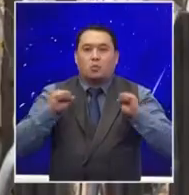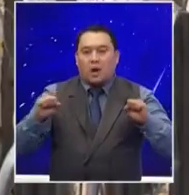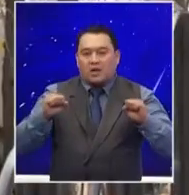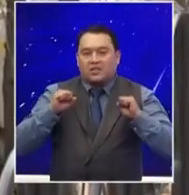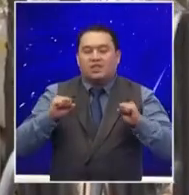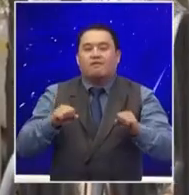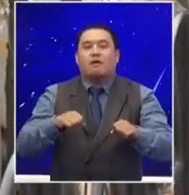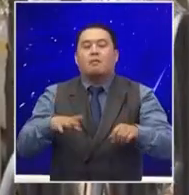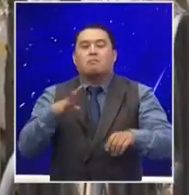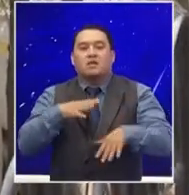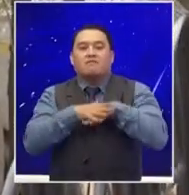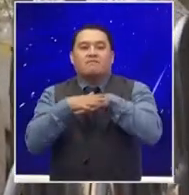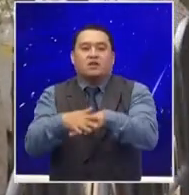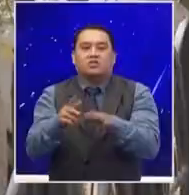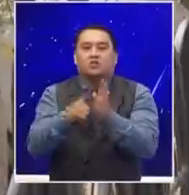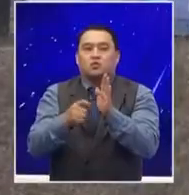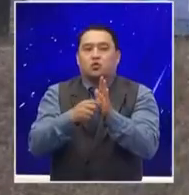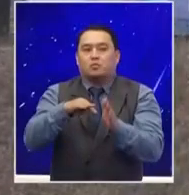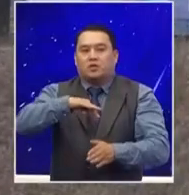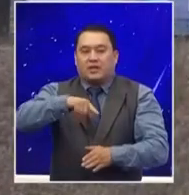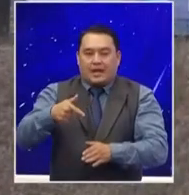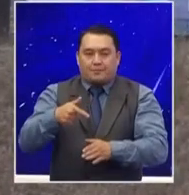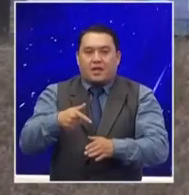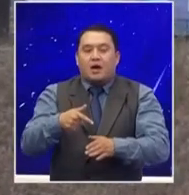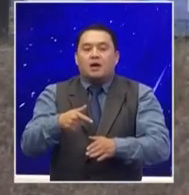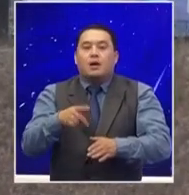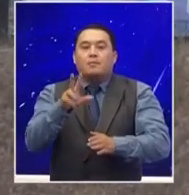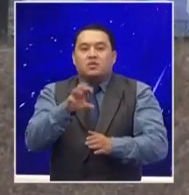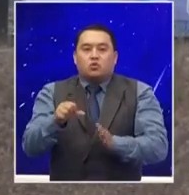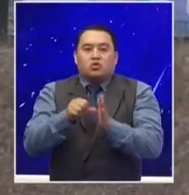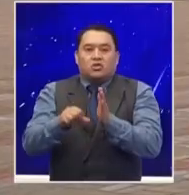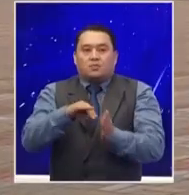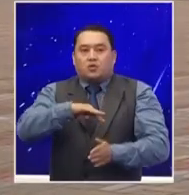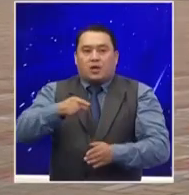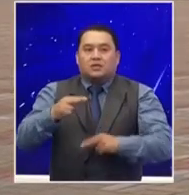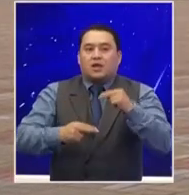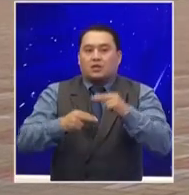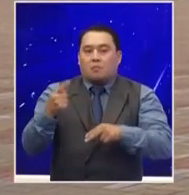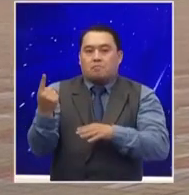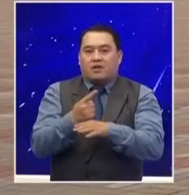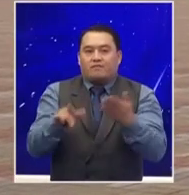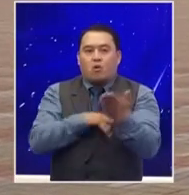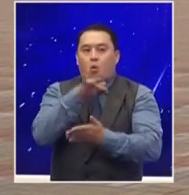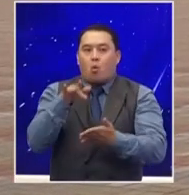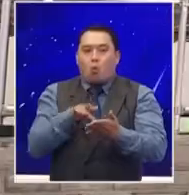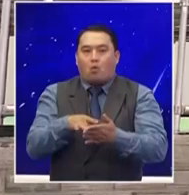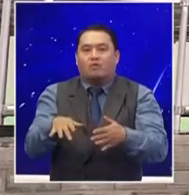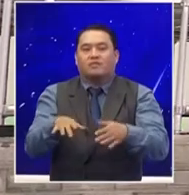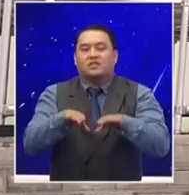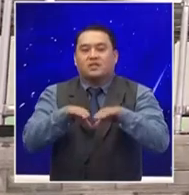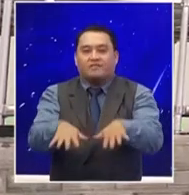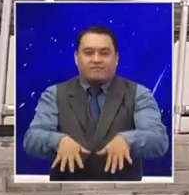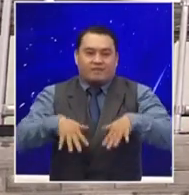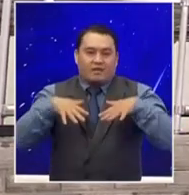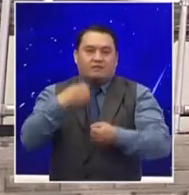досуга населения было выделено более 700 миллионов тенге. 560 миллионов из них на строительство первого в городе амфитеатра.